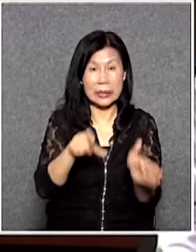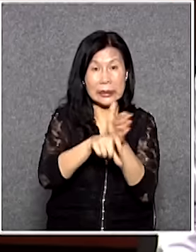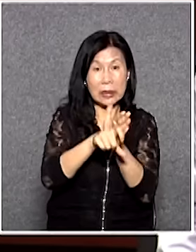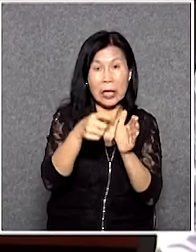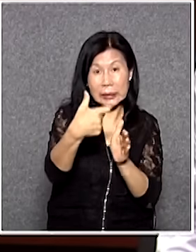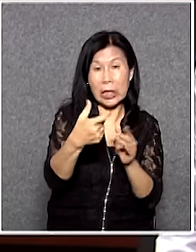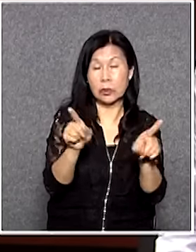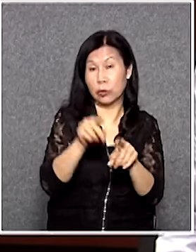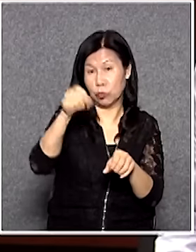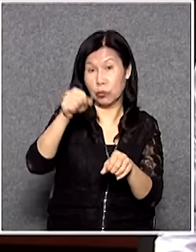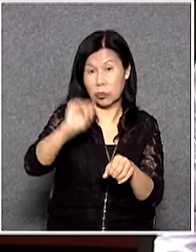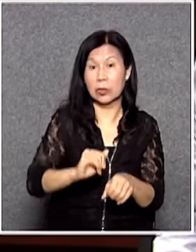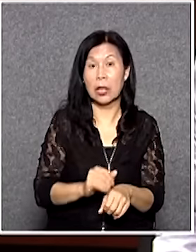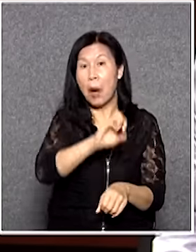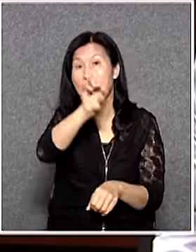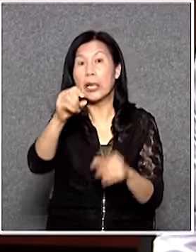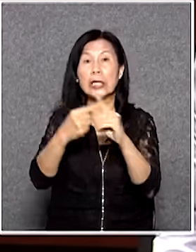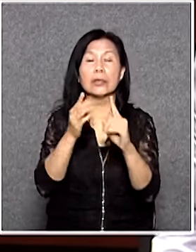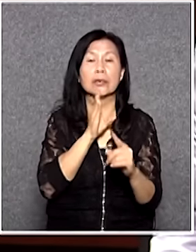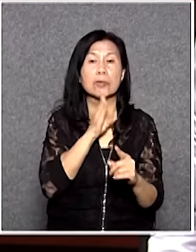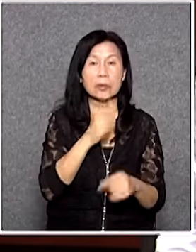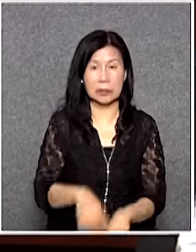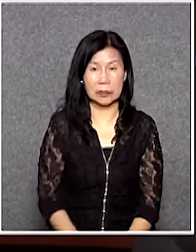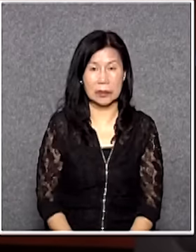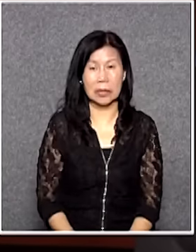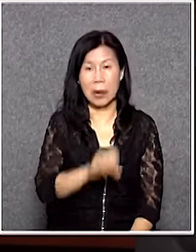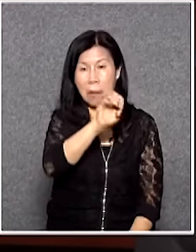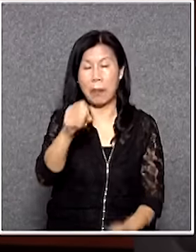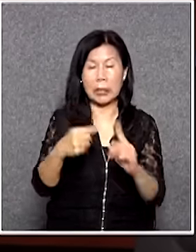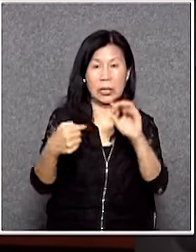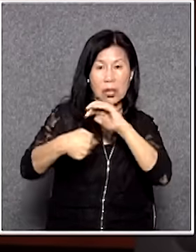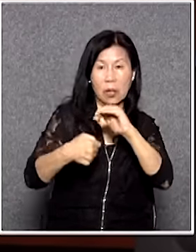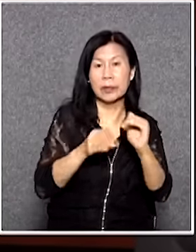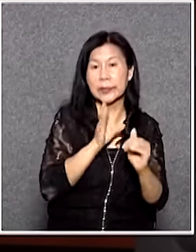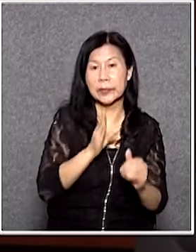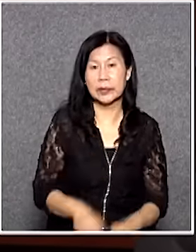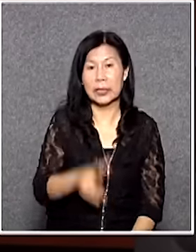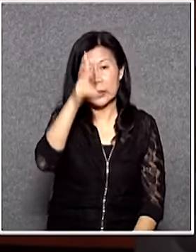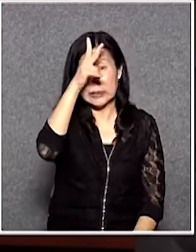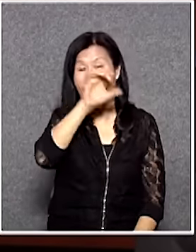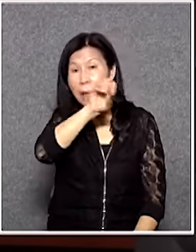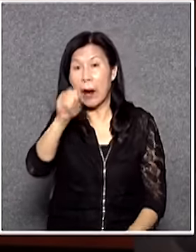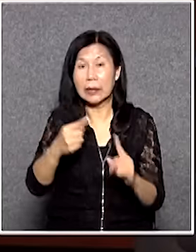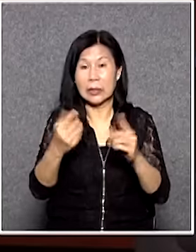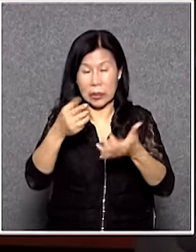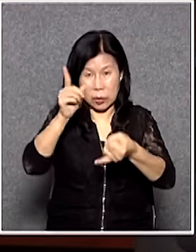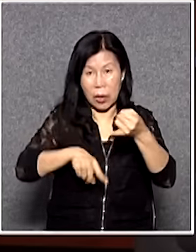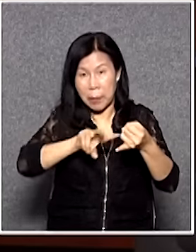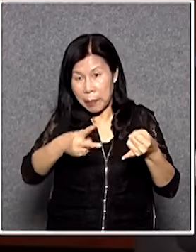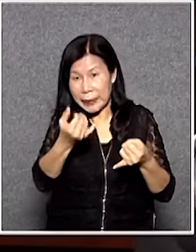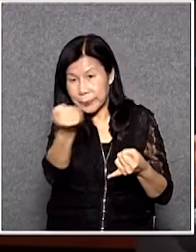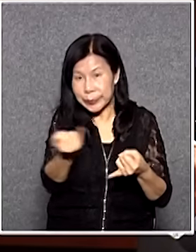啊？我使乜諮詢民意啊？用諮詢民意嚟趌我添？如果你政府肯諮詢民意，唔使墮落到而家咁啦，我話俾你